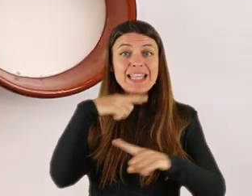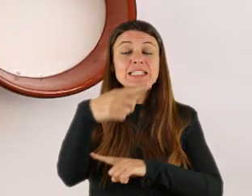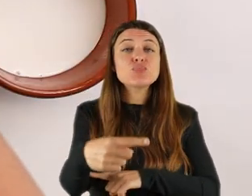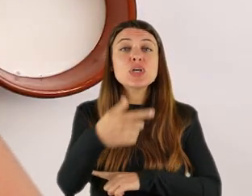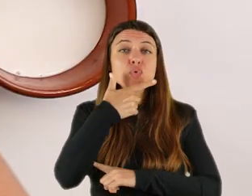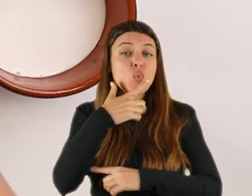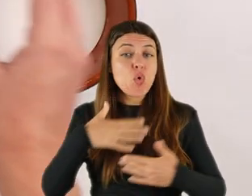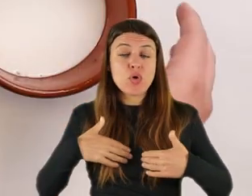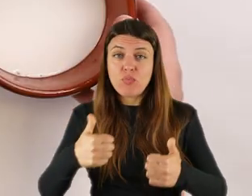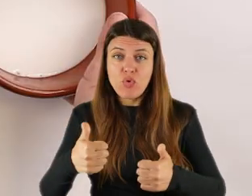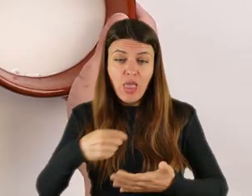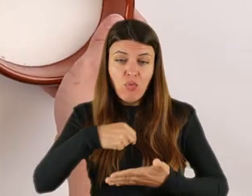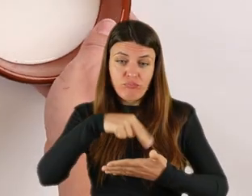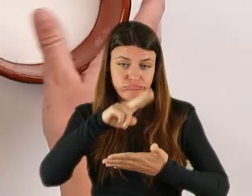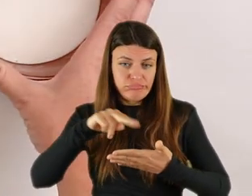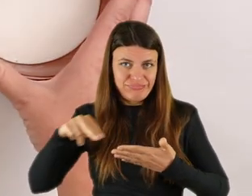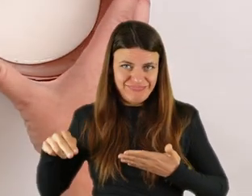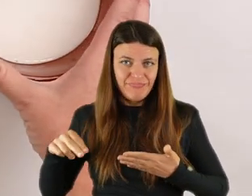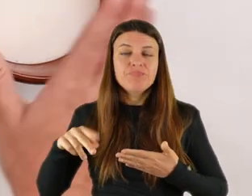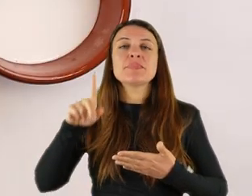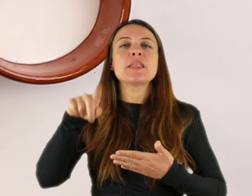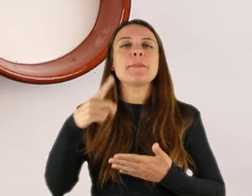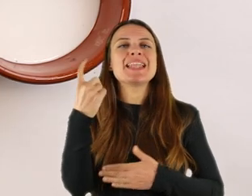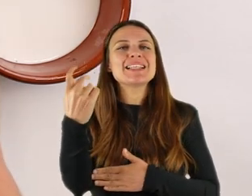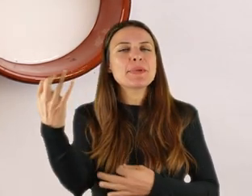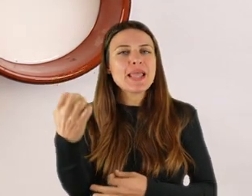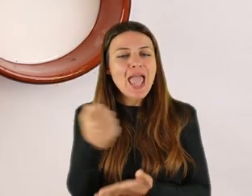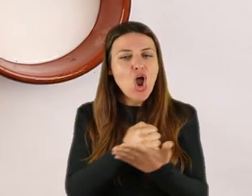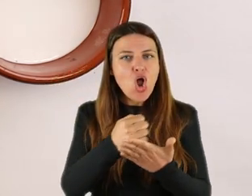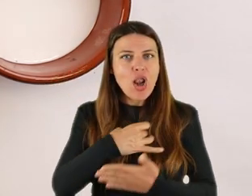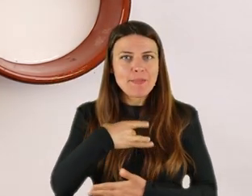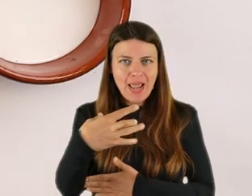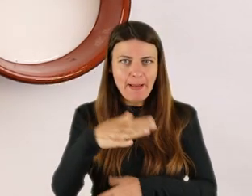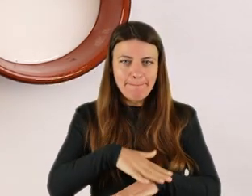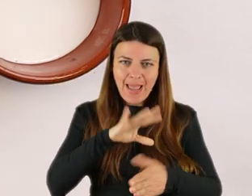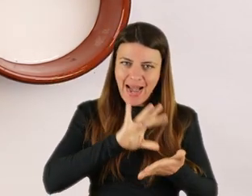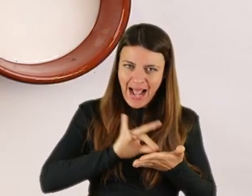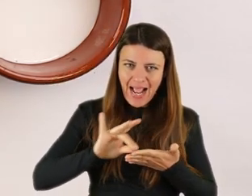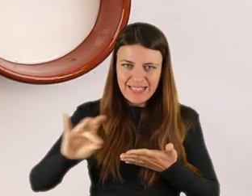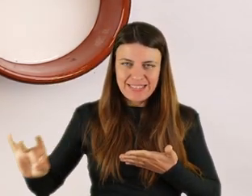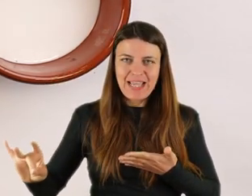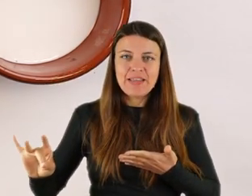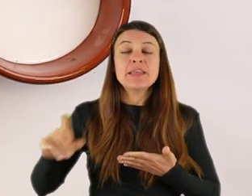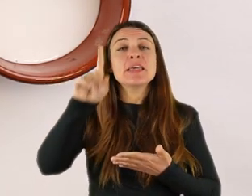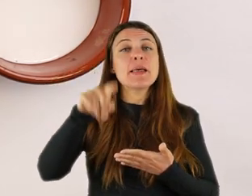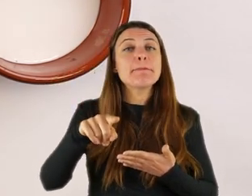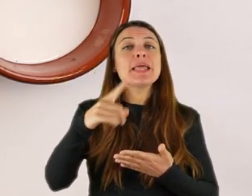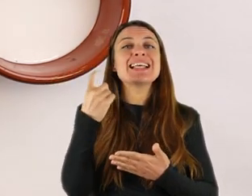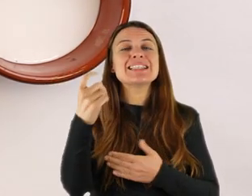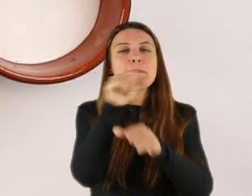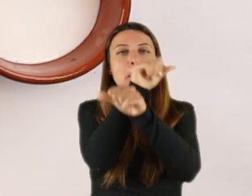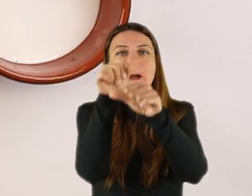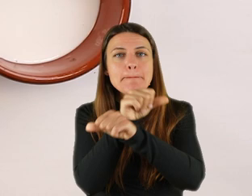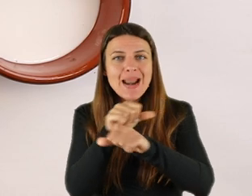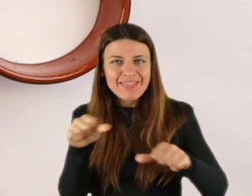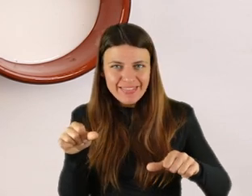que vosaltres vulgueu. També necessitarem la cola blanca per enganxar totes les tesseles i, finalment, una plantilla que us podeu